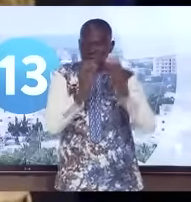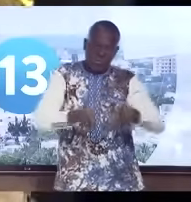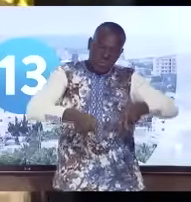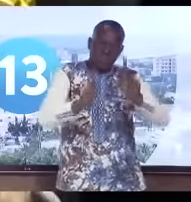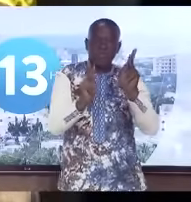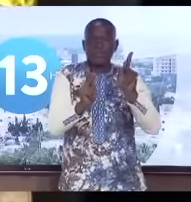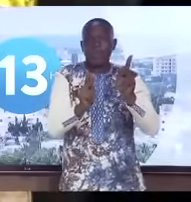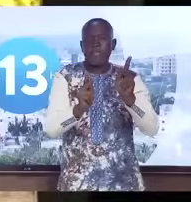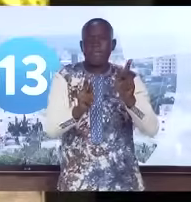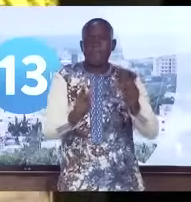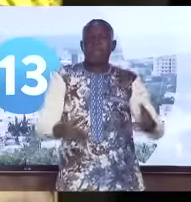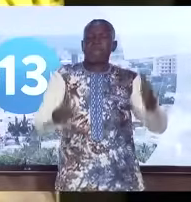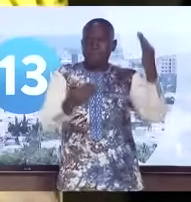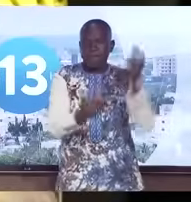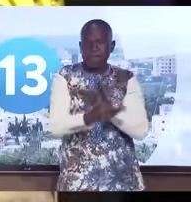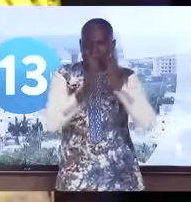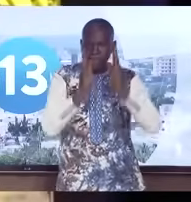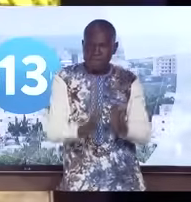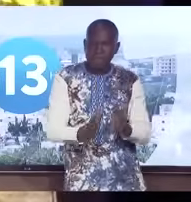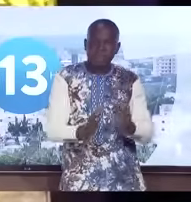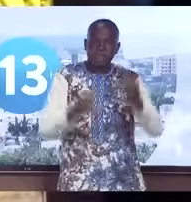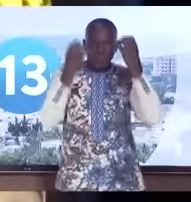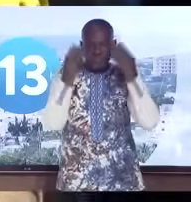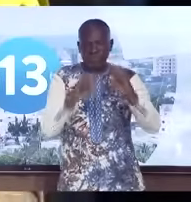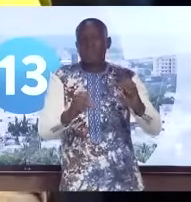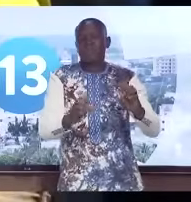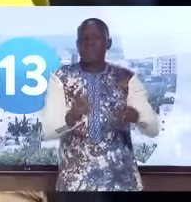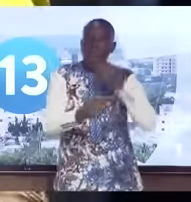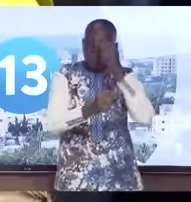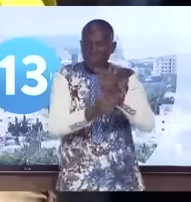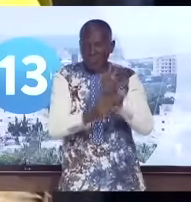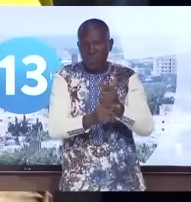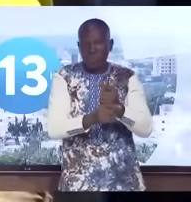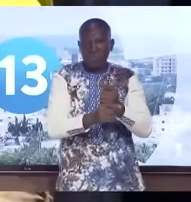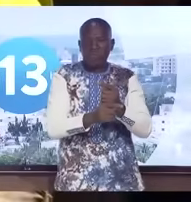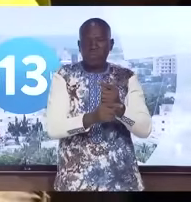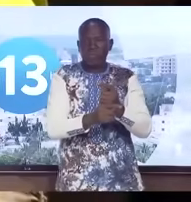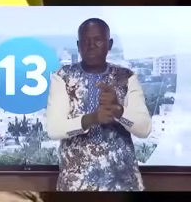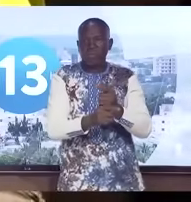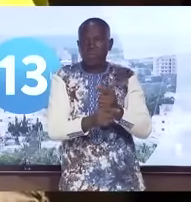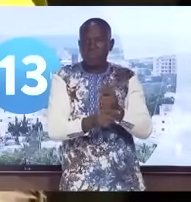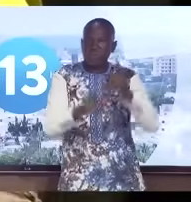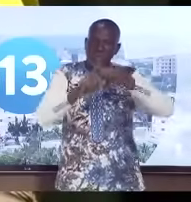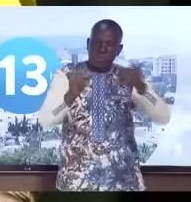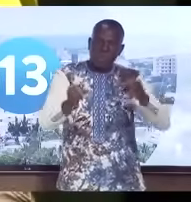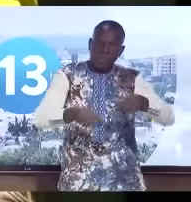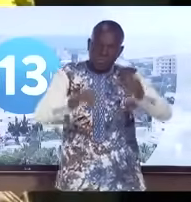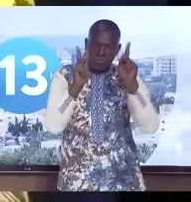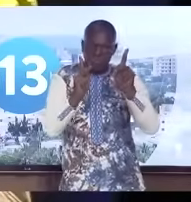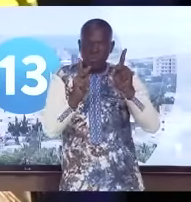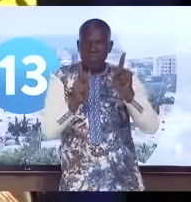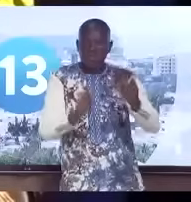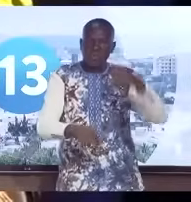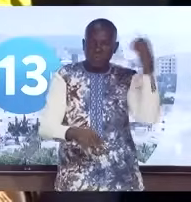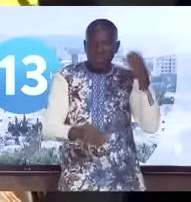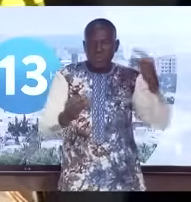certains artistes d'exprimer les talents dont ils regorgent, mais dont l'opportunité ne leur est pas toujours